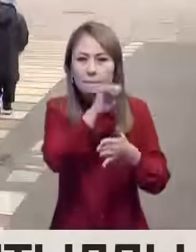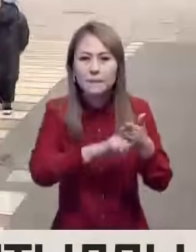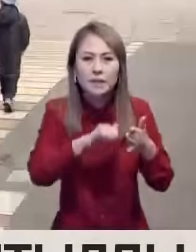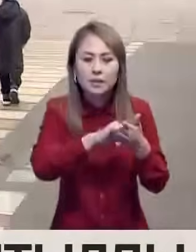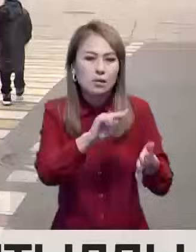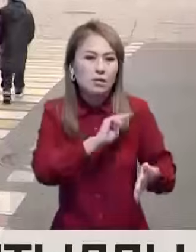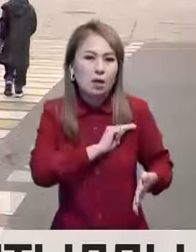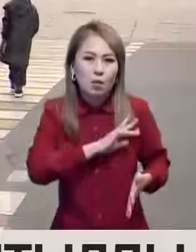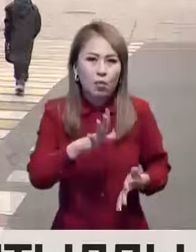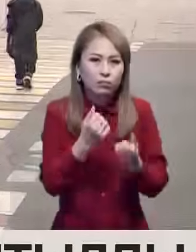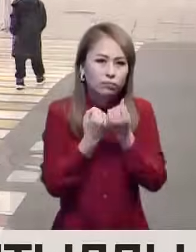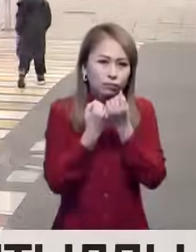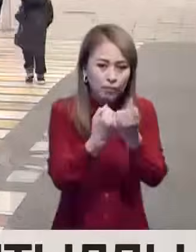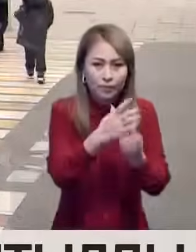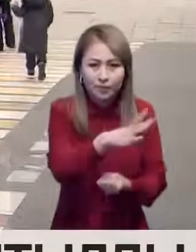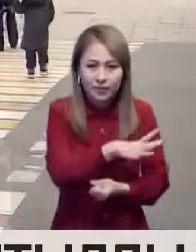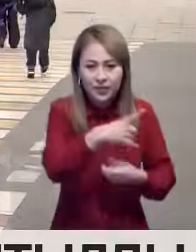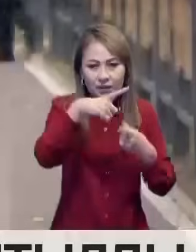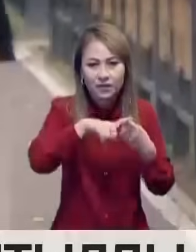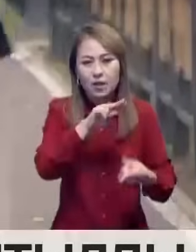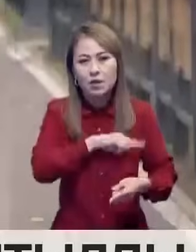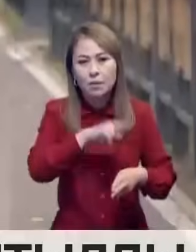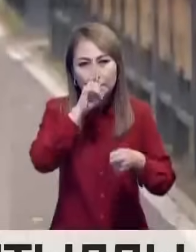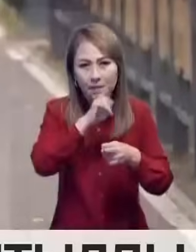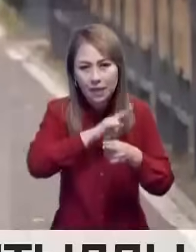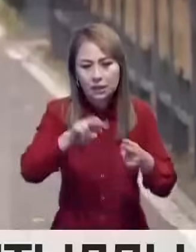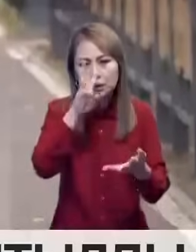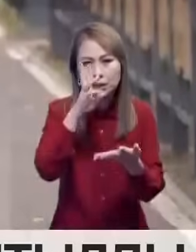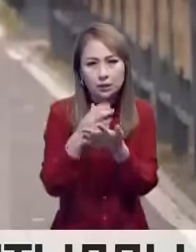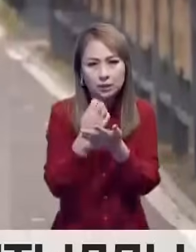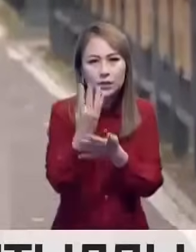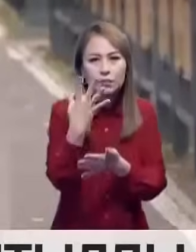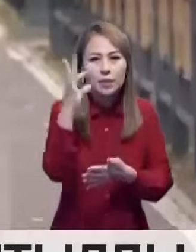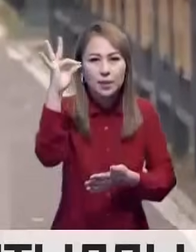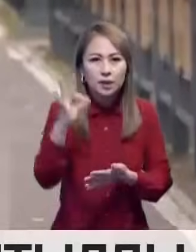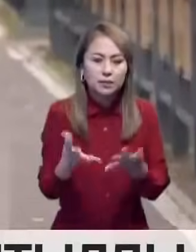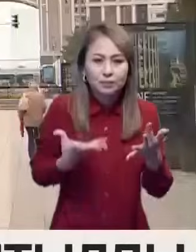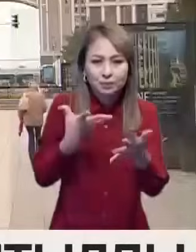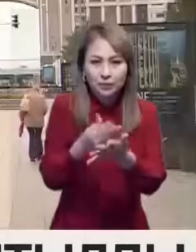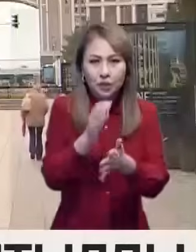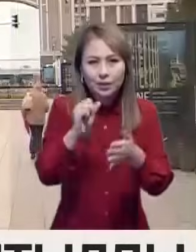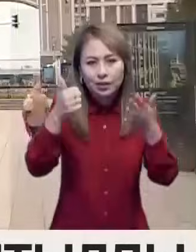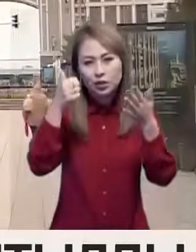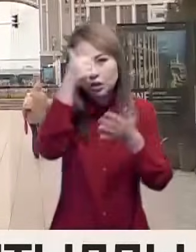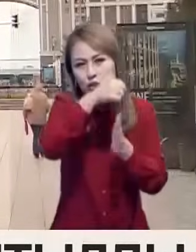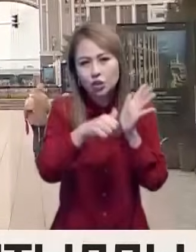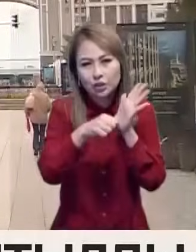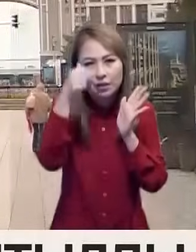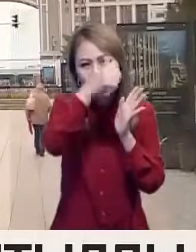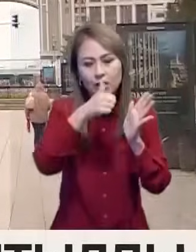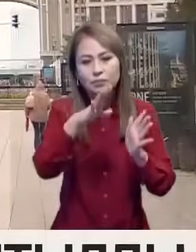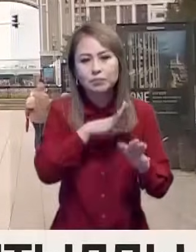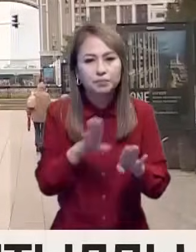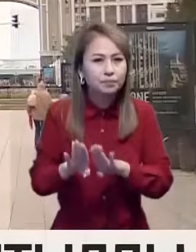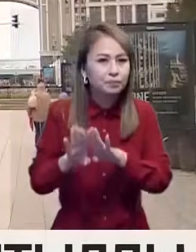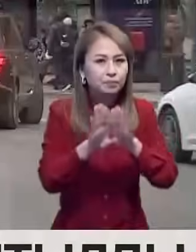жұмыссыз қалған жандарды қолдау күшейді. Бұл орайда қызметінен айырылған азаматқа жалақысының 45% төленетін болды. Жалпы алдағы 6 жылда 3 миллион астам азаматқа екі қолға бір